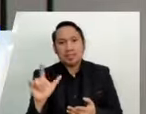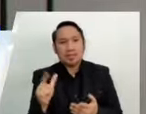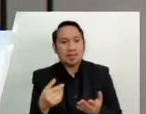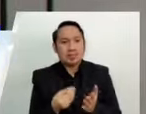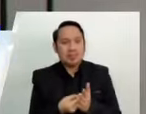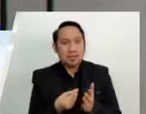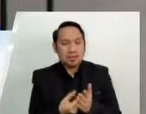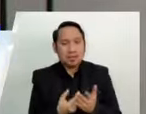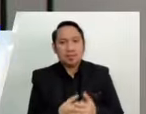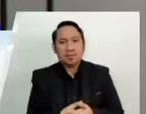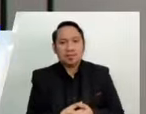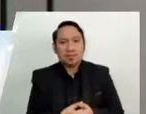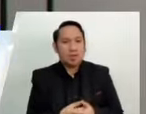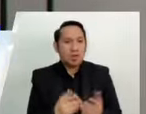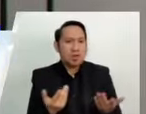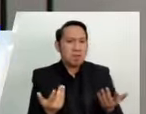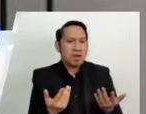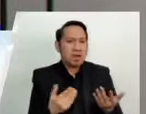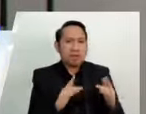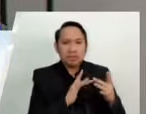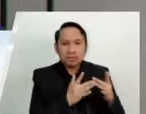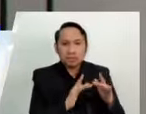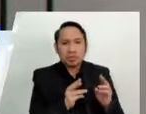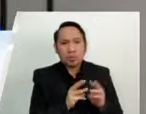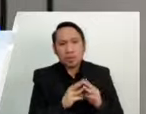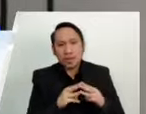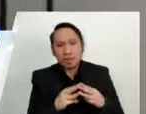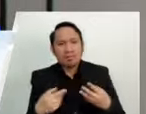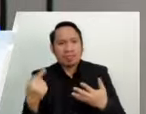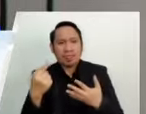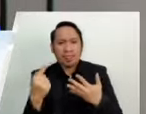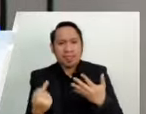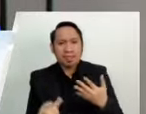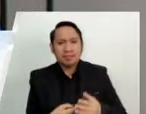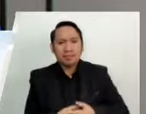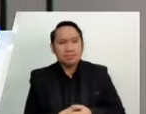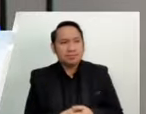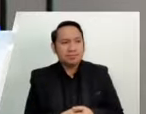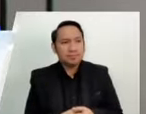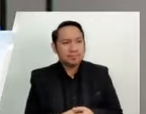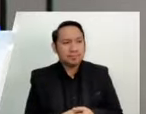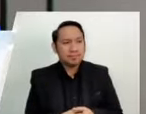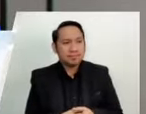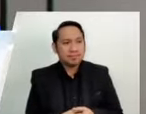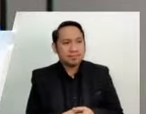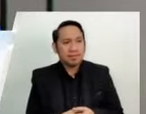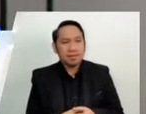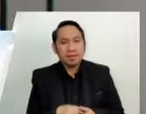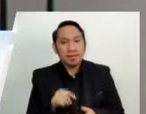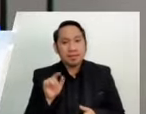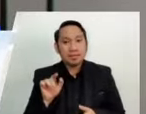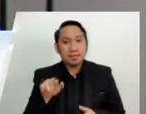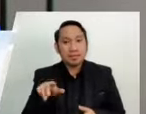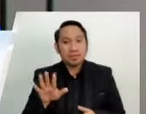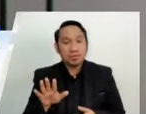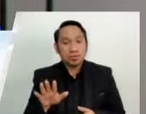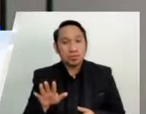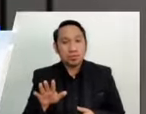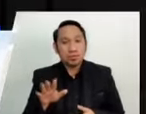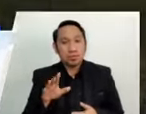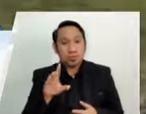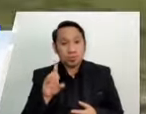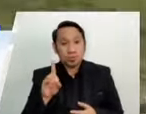wallets, mga seed phrases. Kasi yun ang lifeblood ng mga POGOS, digital